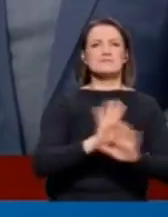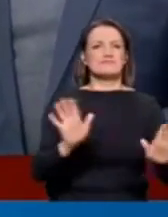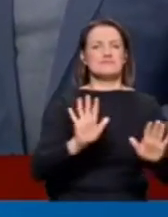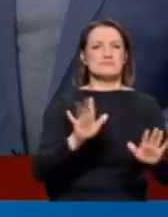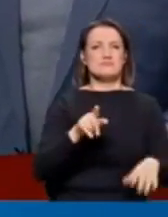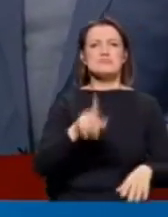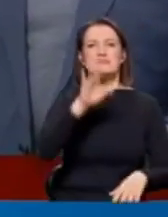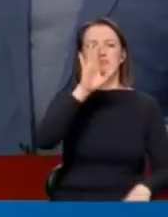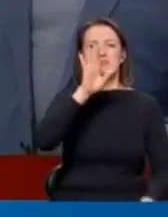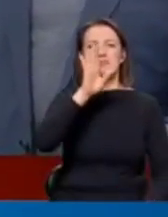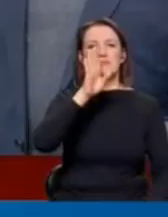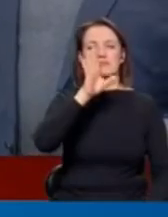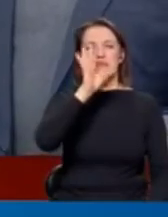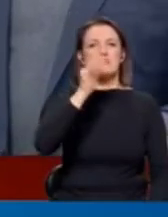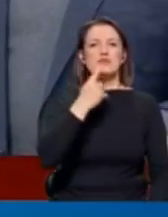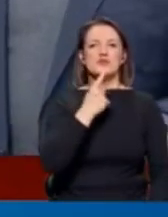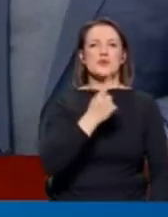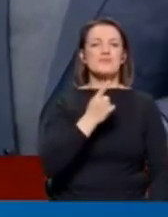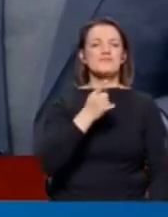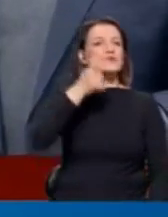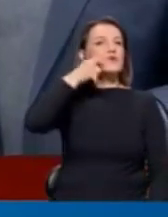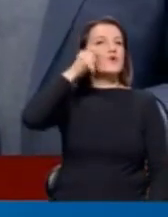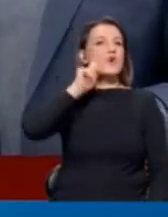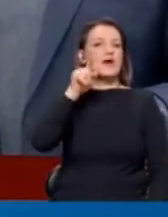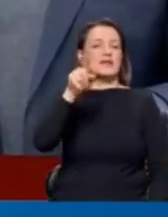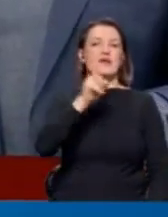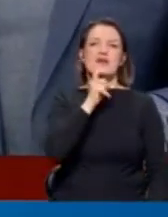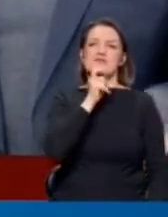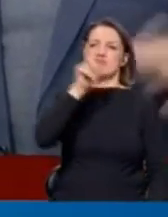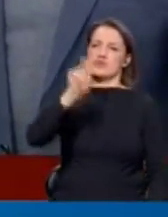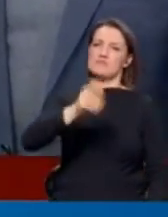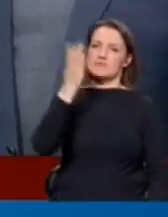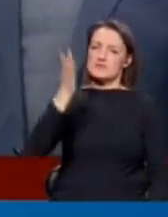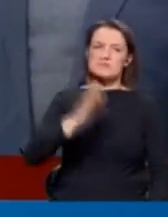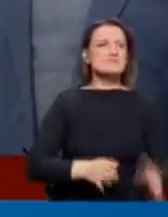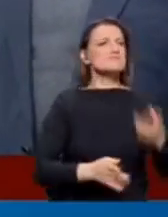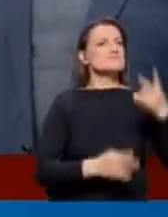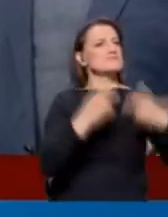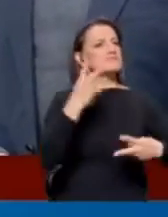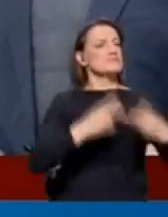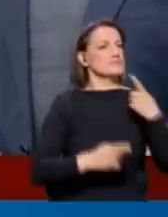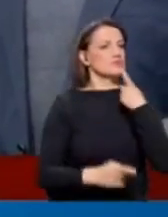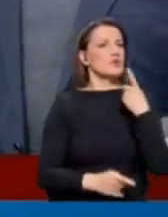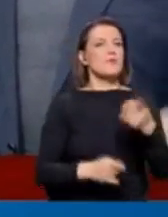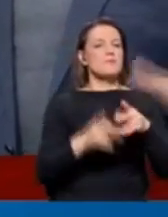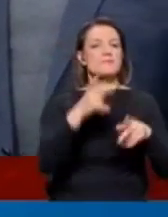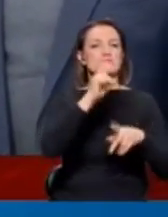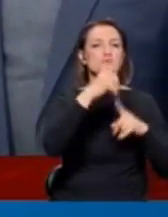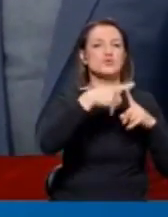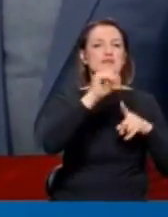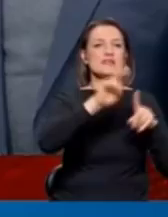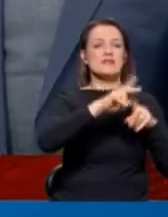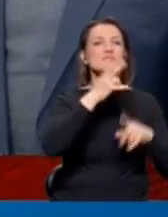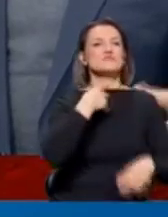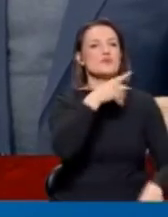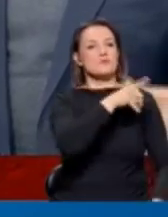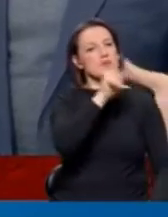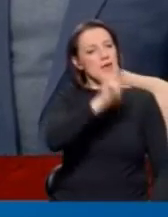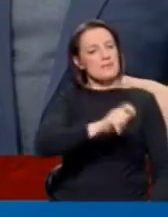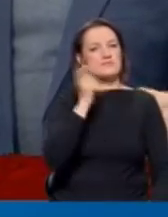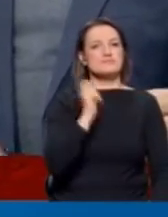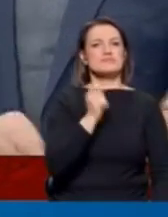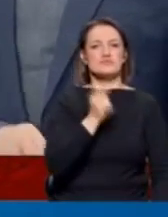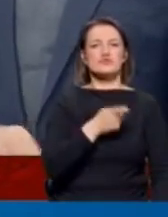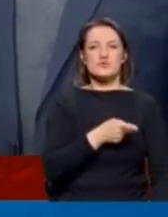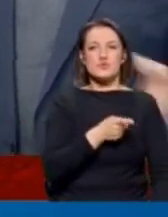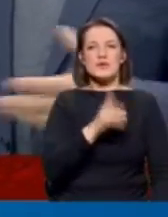ya işte Kimileri diyor ki pişti Ukrayna'da yanlış yaptı Kimileri diyor bu Putin bunu yapmak zorundaydı diyor